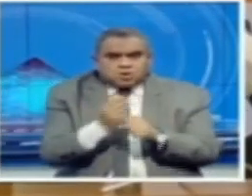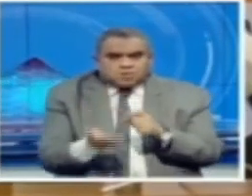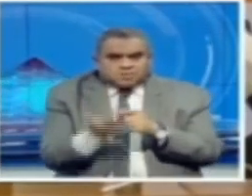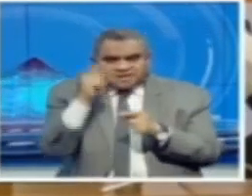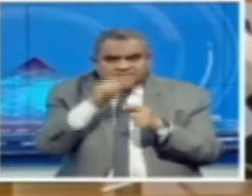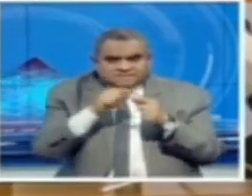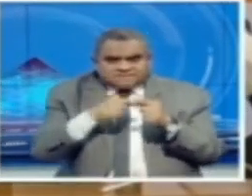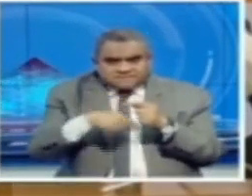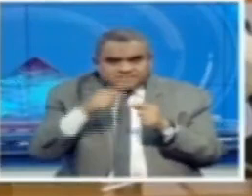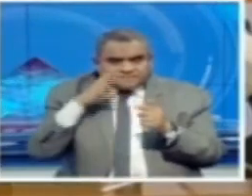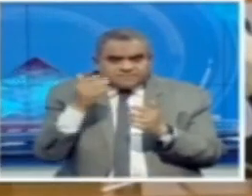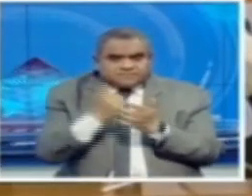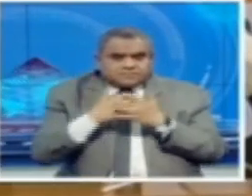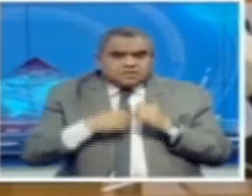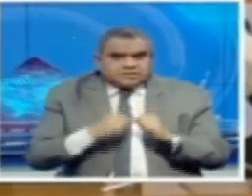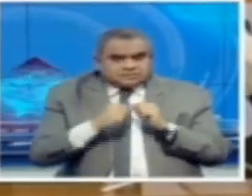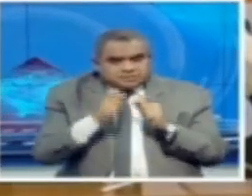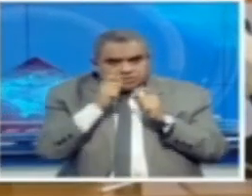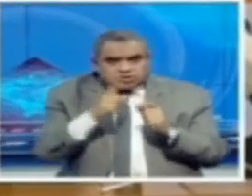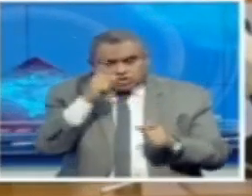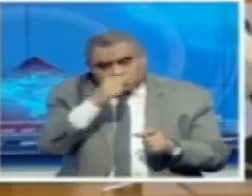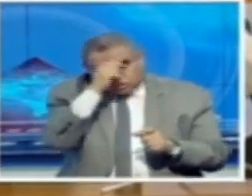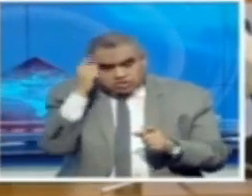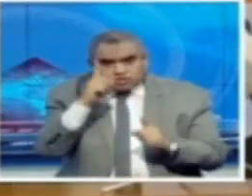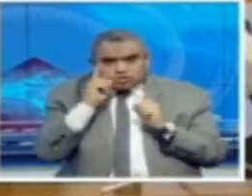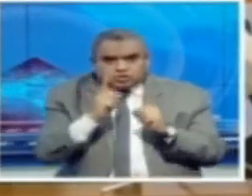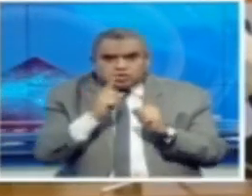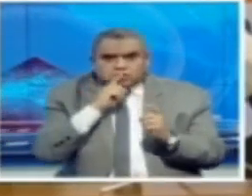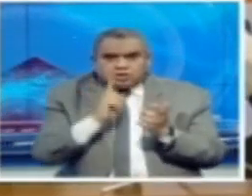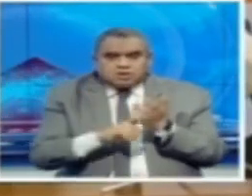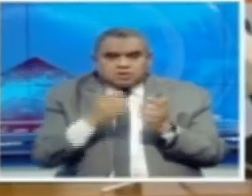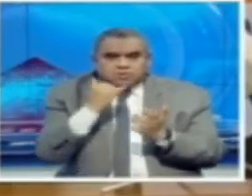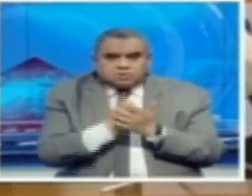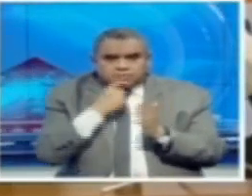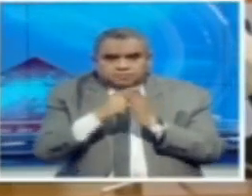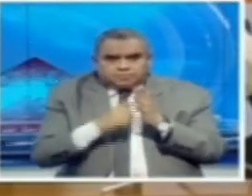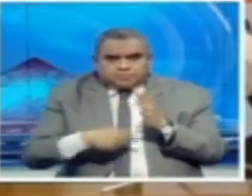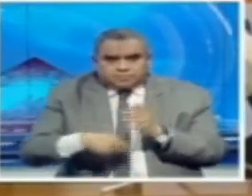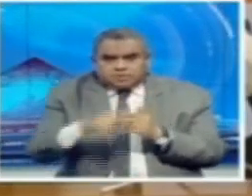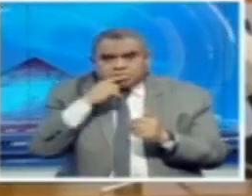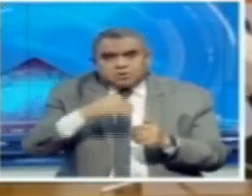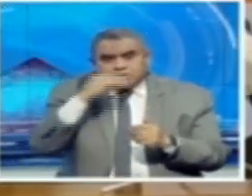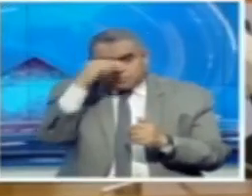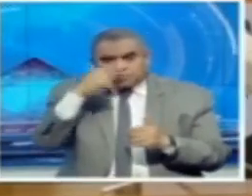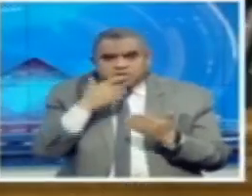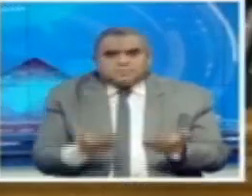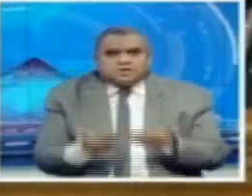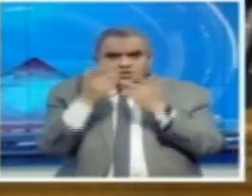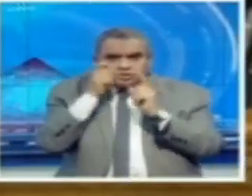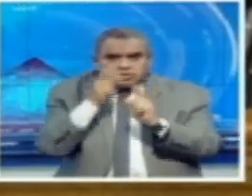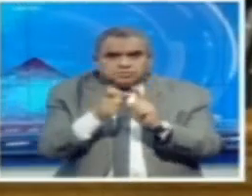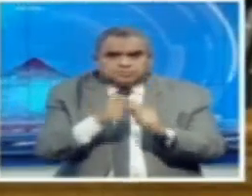تحصلون على ما تستحقون، لكن إن شاء الله بأكد لكم أن المستقبل يكون أحسن كثير.